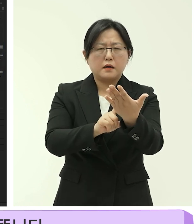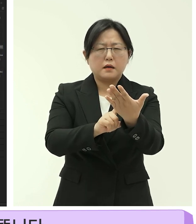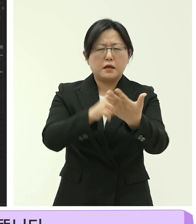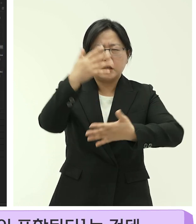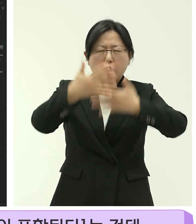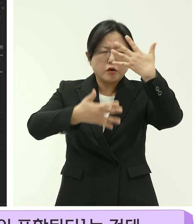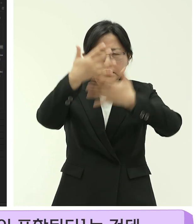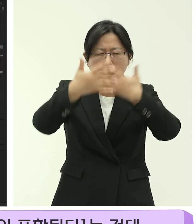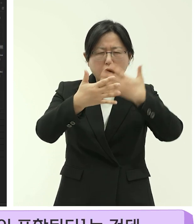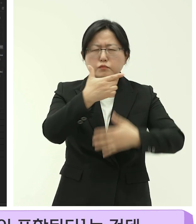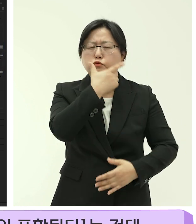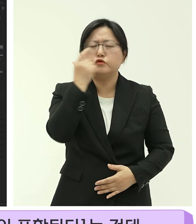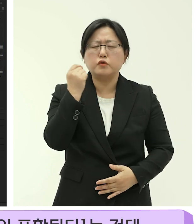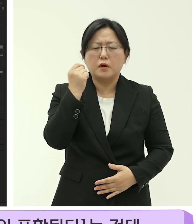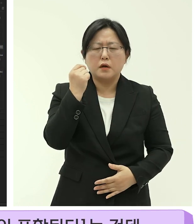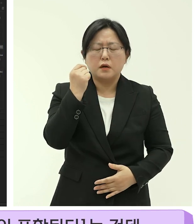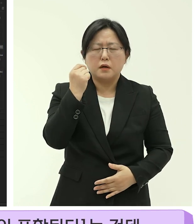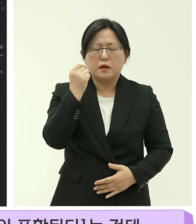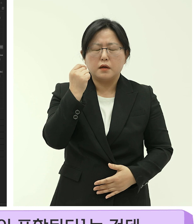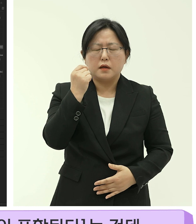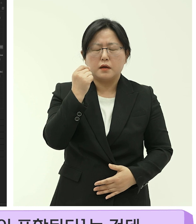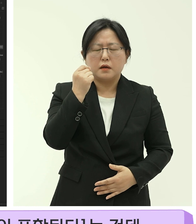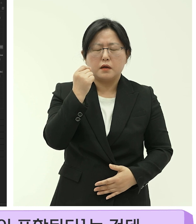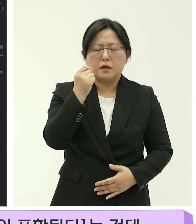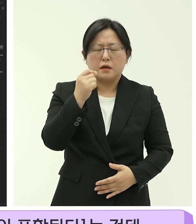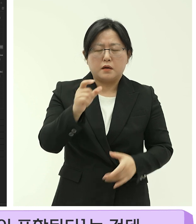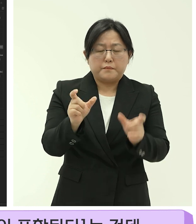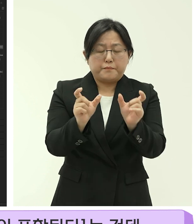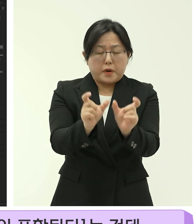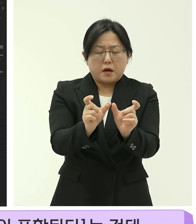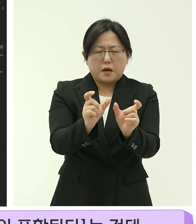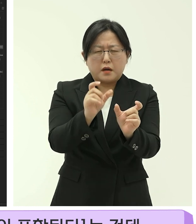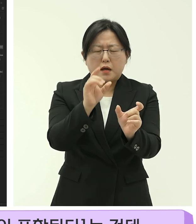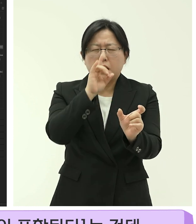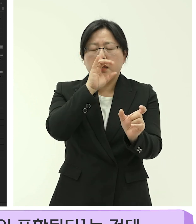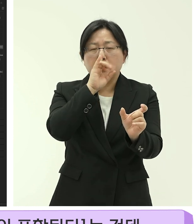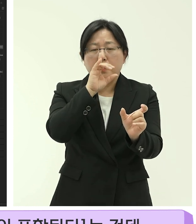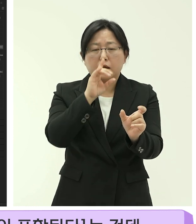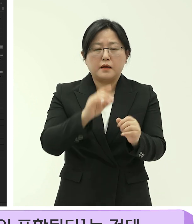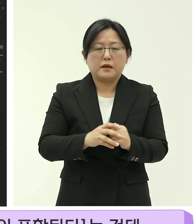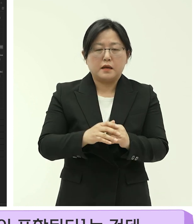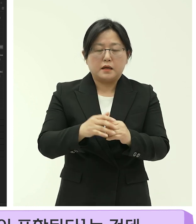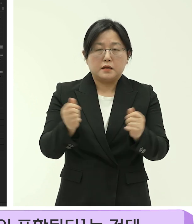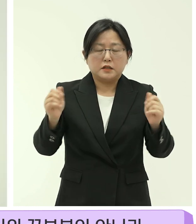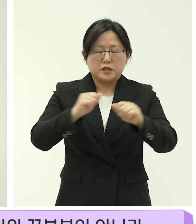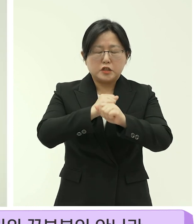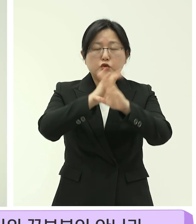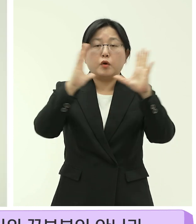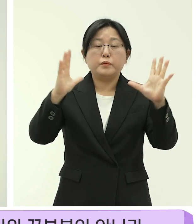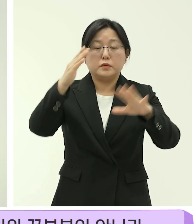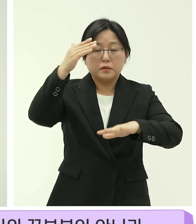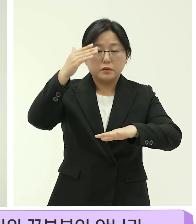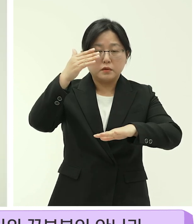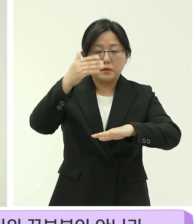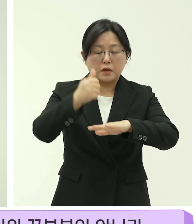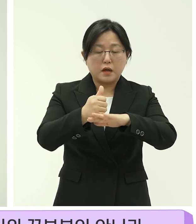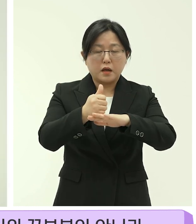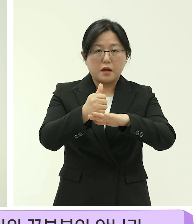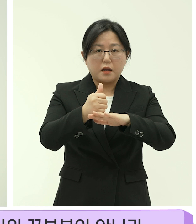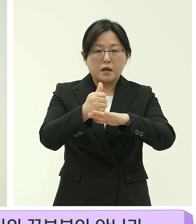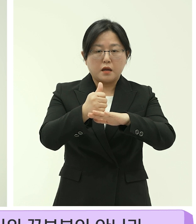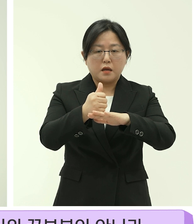뜹니다. 미디어가 부족해서 이 전환에는 반복 트레임이 포함된다는 건데 디졸브는